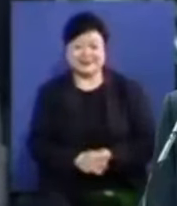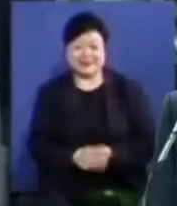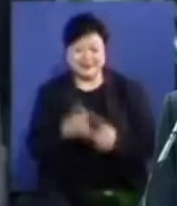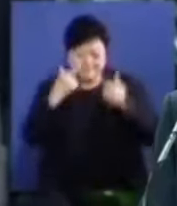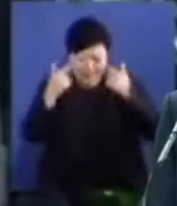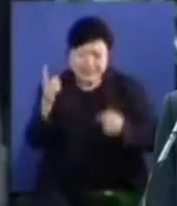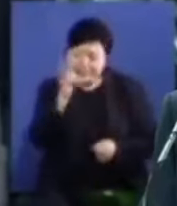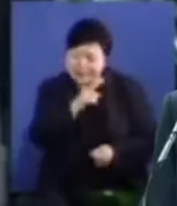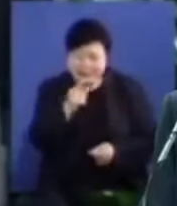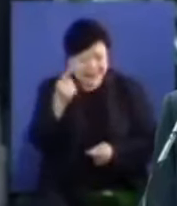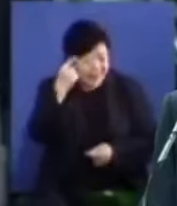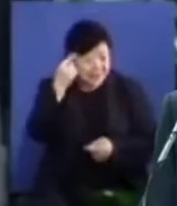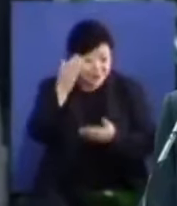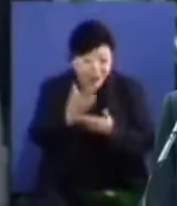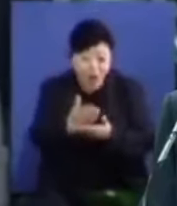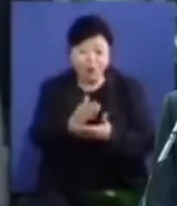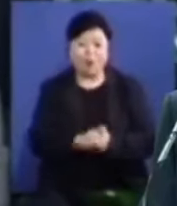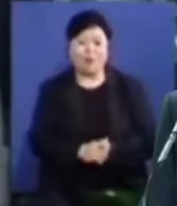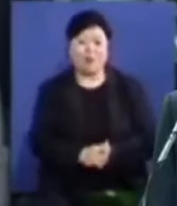반드시 나쁘다고 생각하지 마십시오.